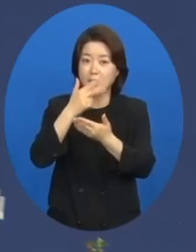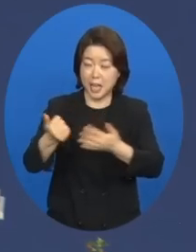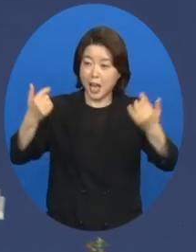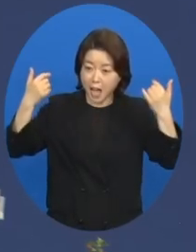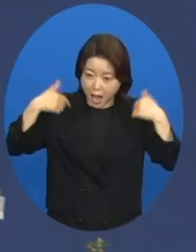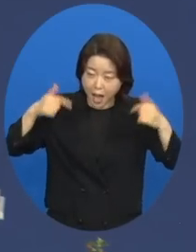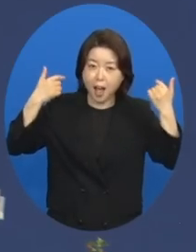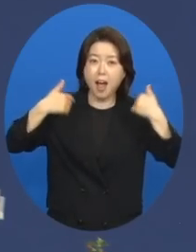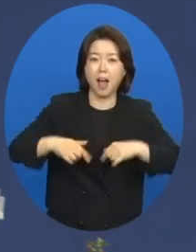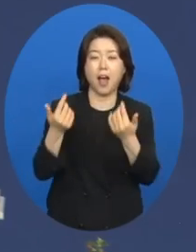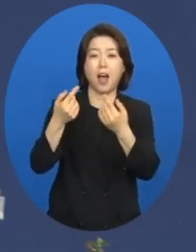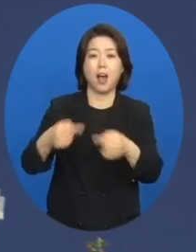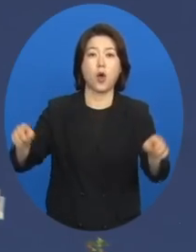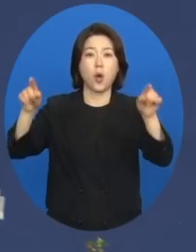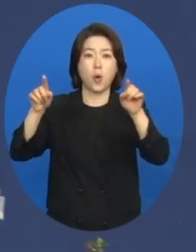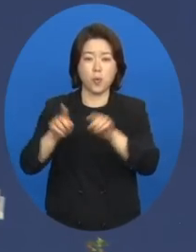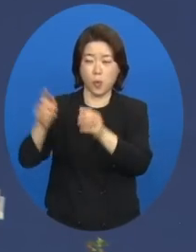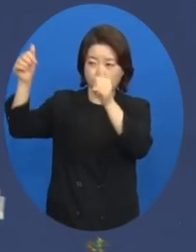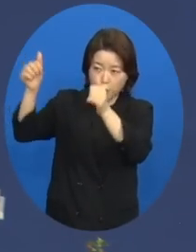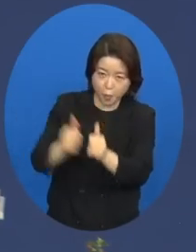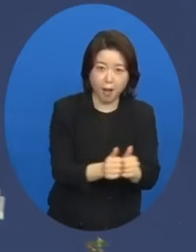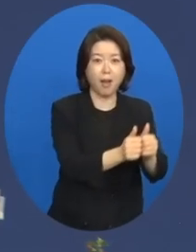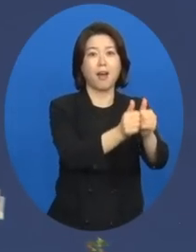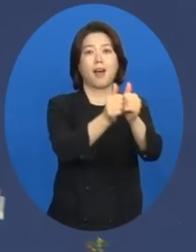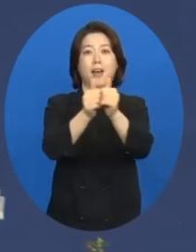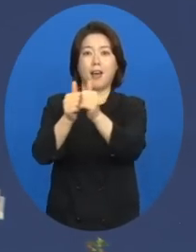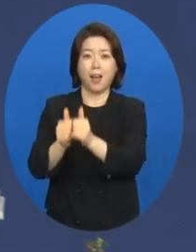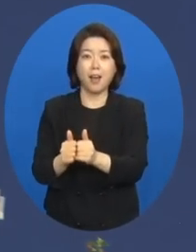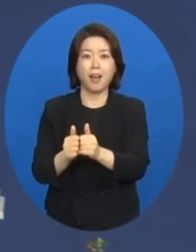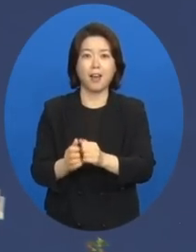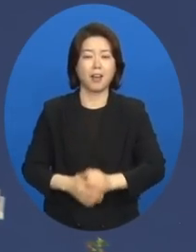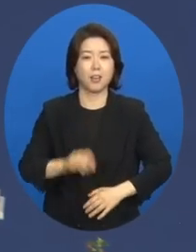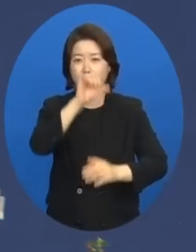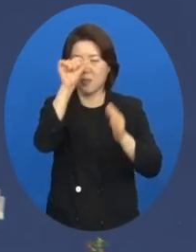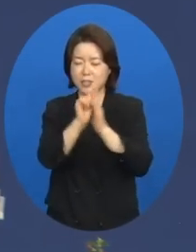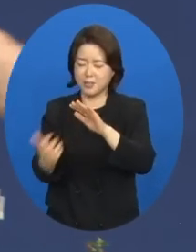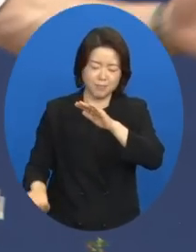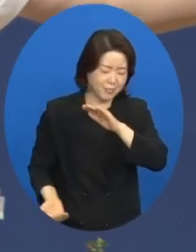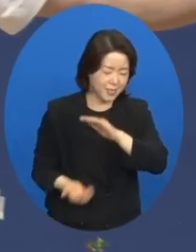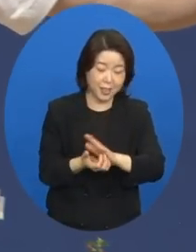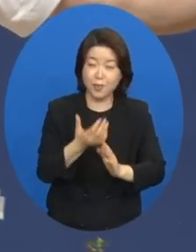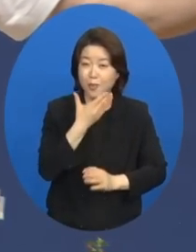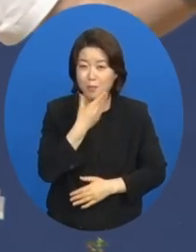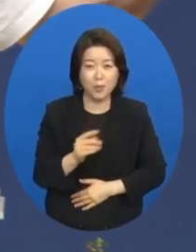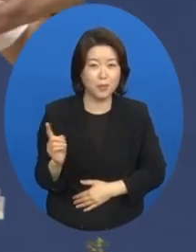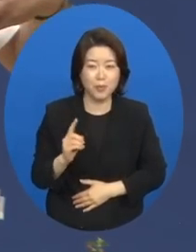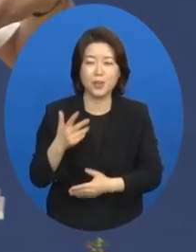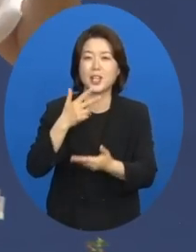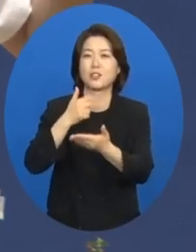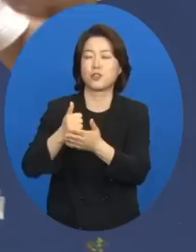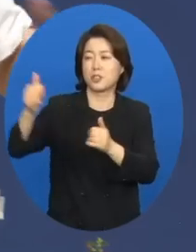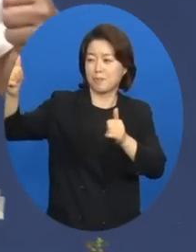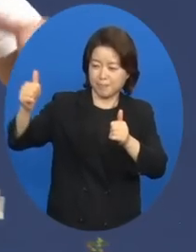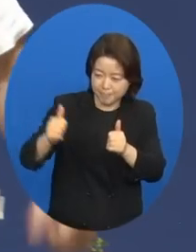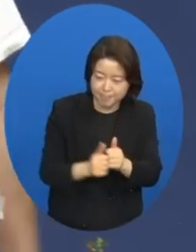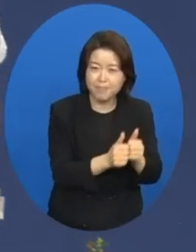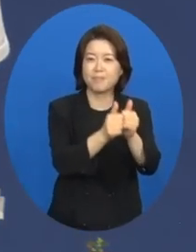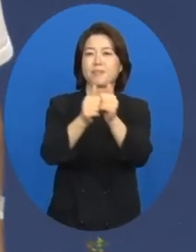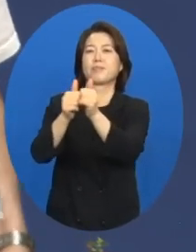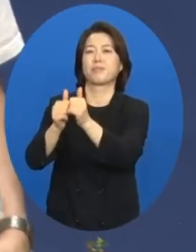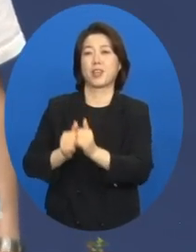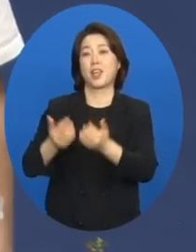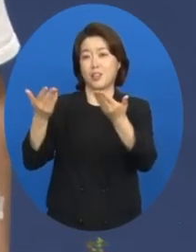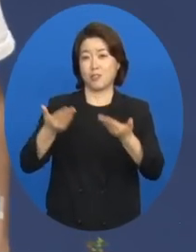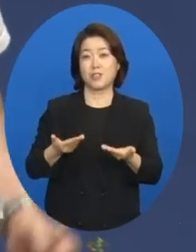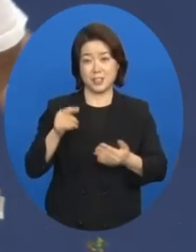늘 함께 하시리라. 인생 최고의 복은 주님이 함께 동행하시는